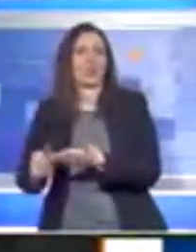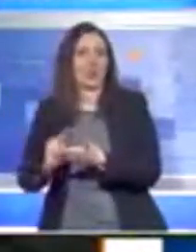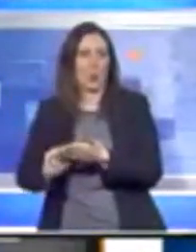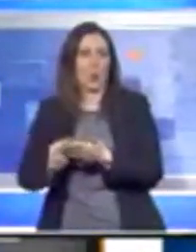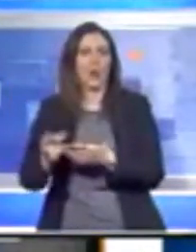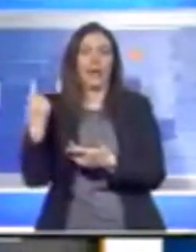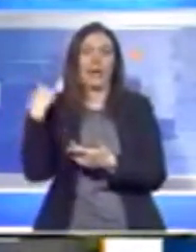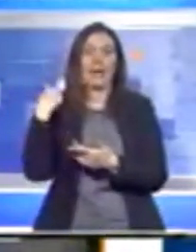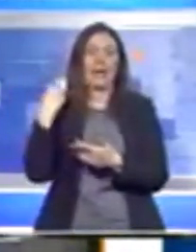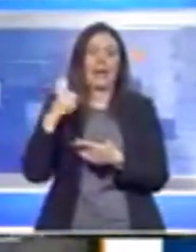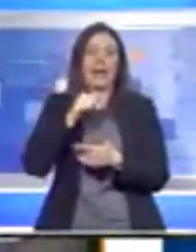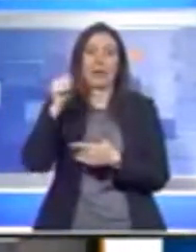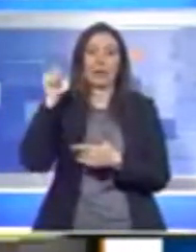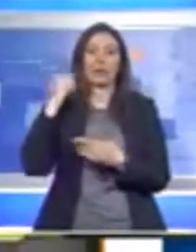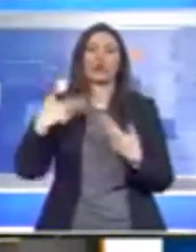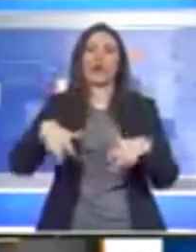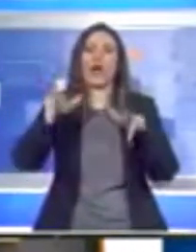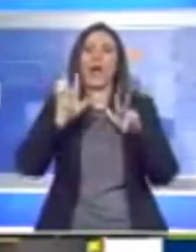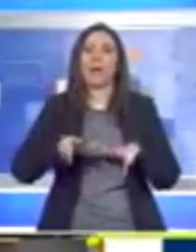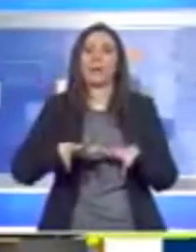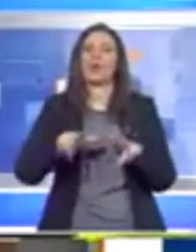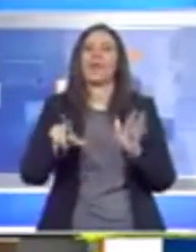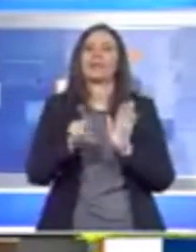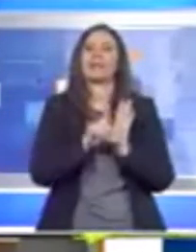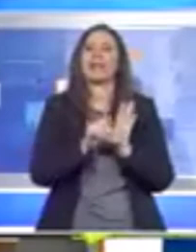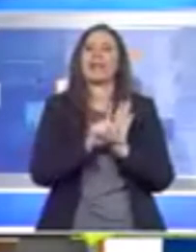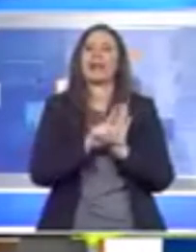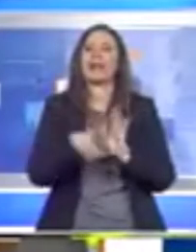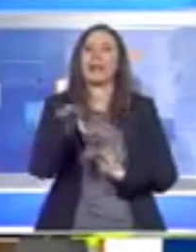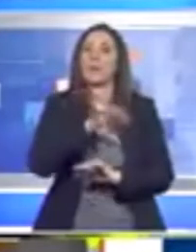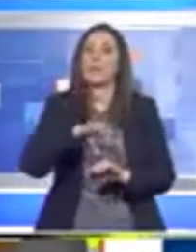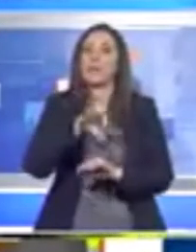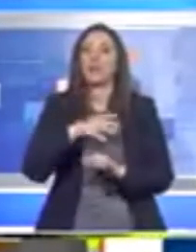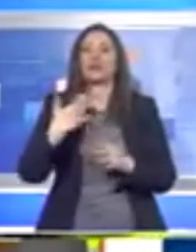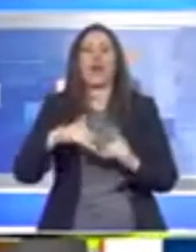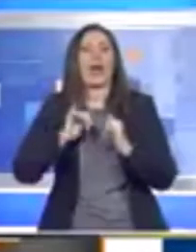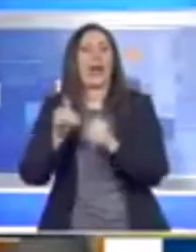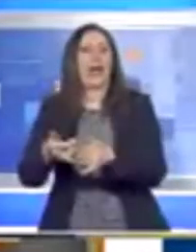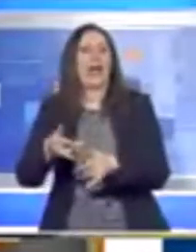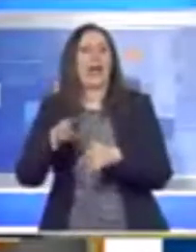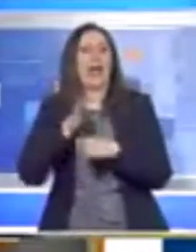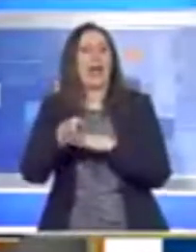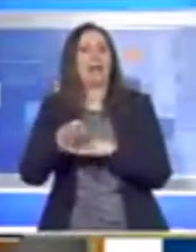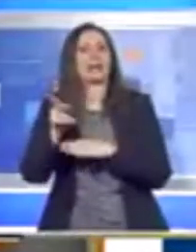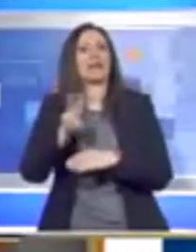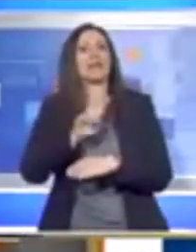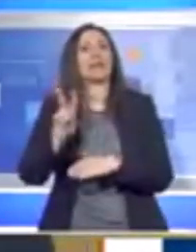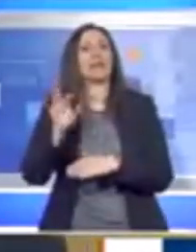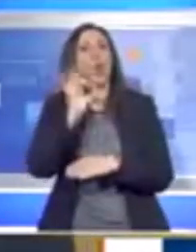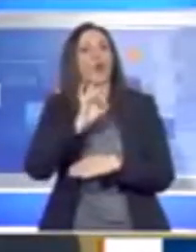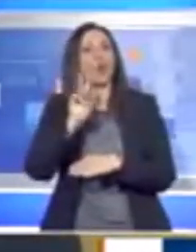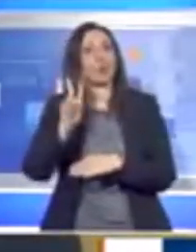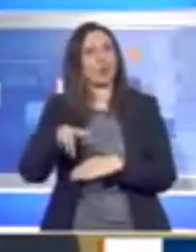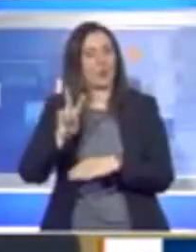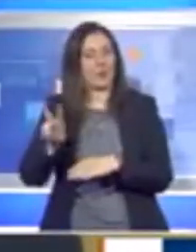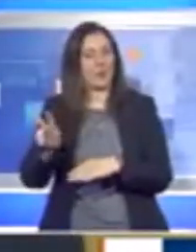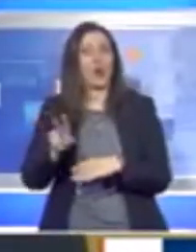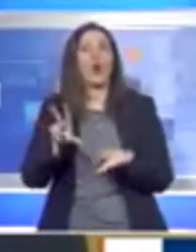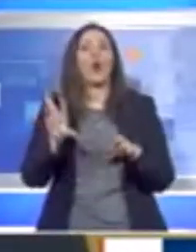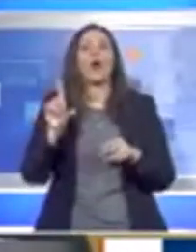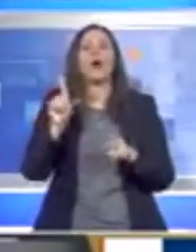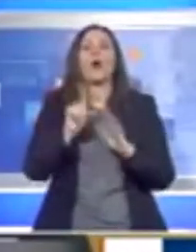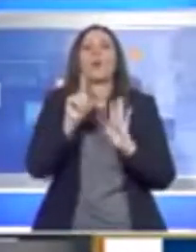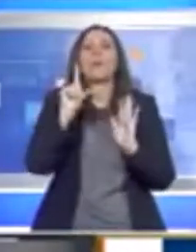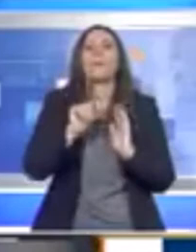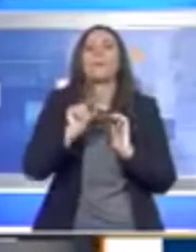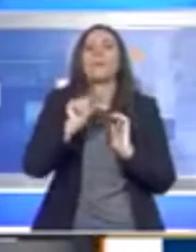i 3 decreti ministeriali entreranno in vigore a fine ottobre 2022. Abbiamo questi 3 decreti, il cosiddetto mini codice,